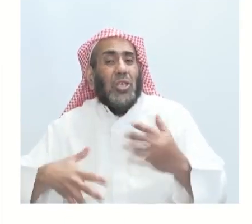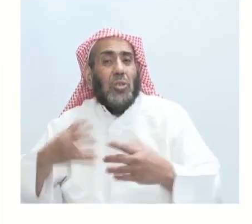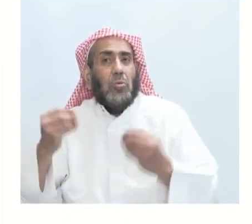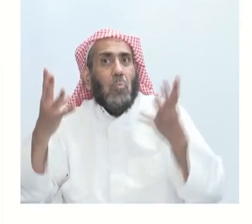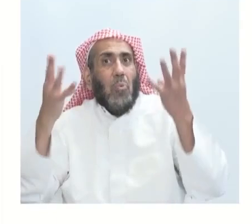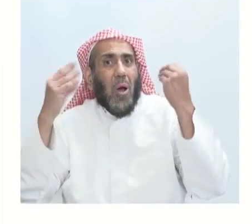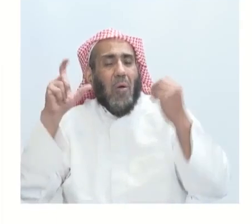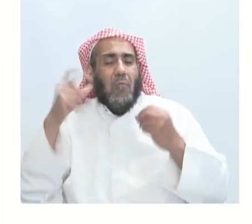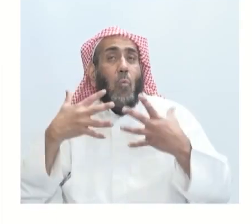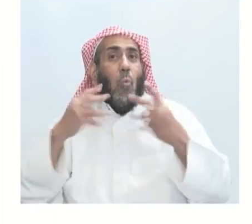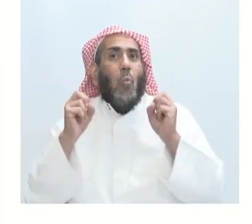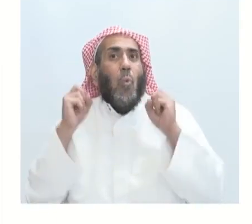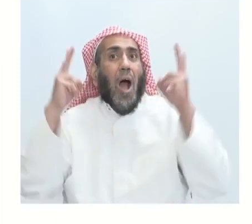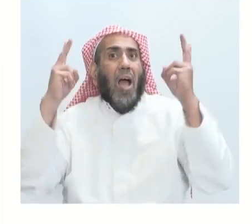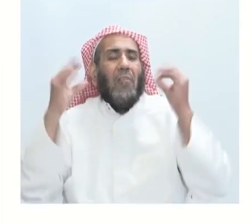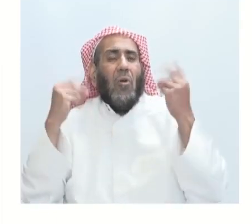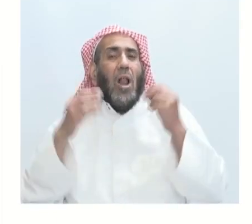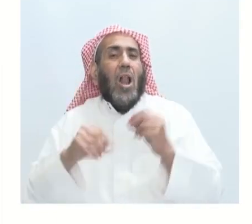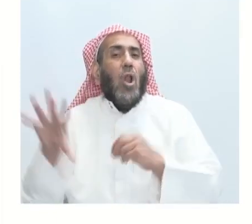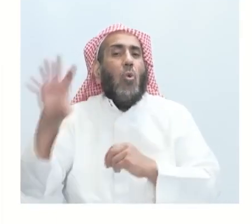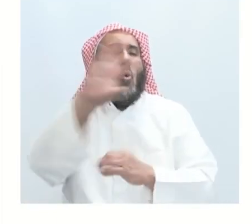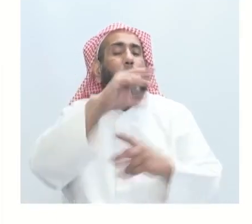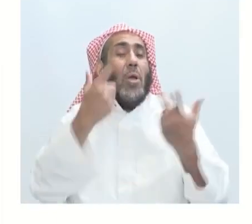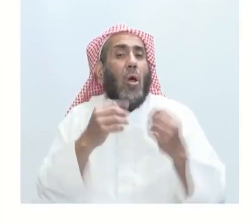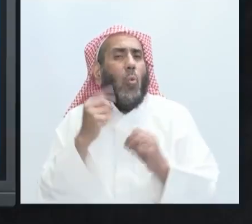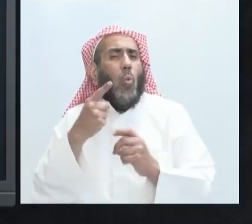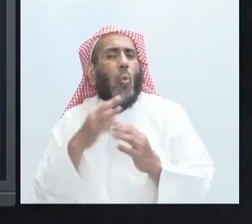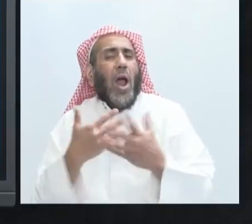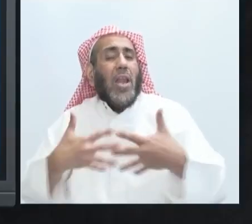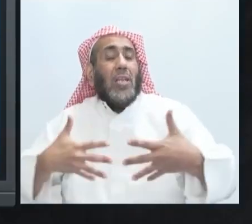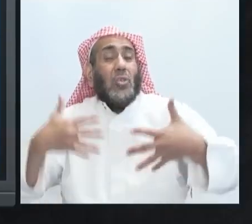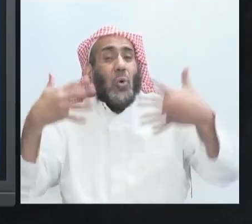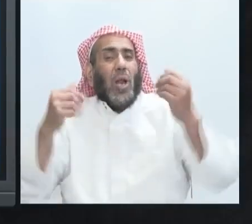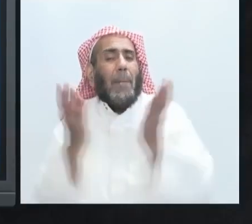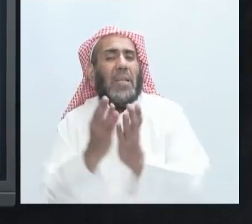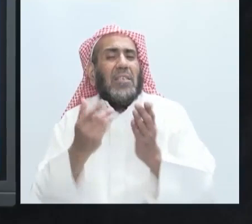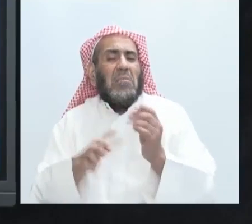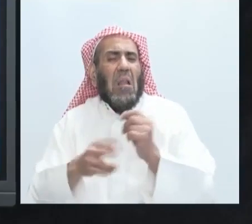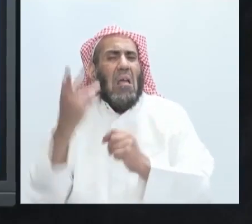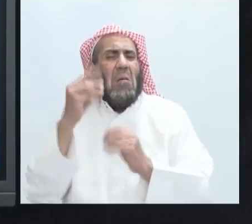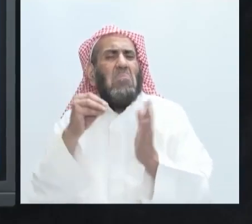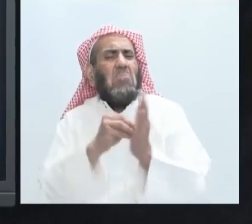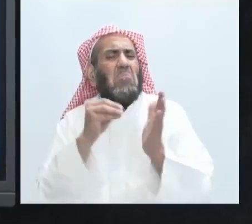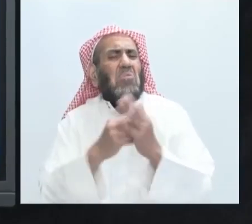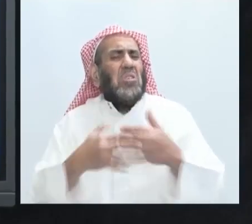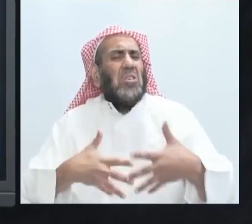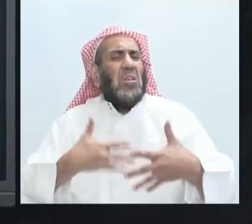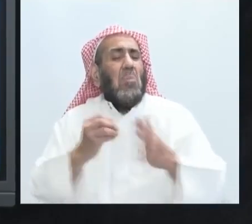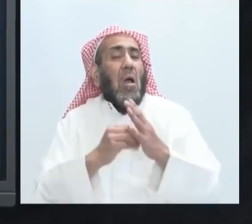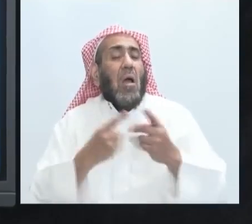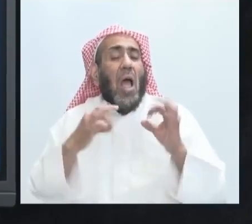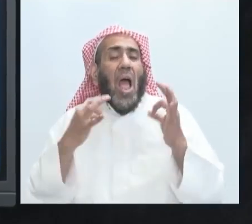مثقف ثقافه عميقه في الاداب الاوروبيه وقد راى هذا الجيل ان شعراء مدرسه الاحياء لا يتناولون في شعرهم